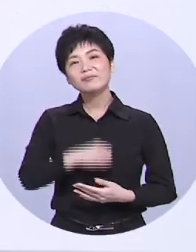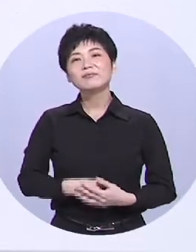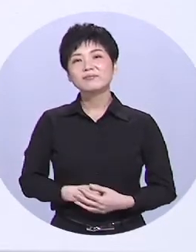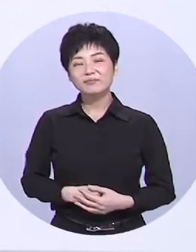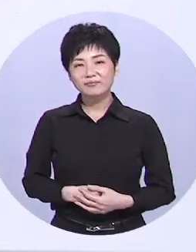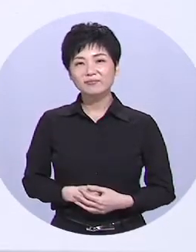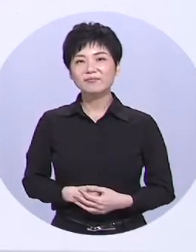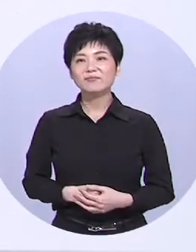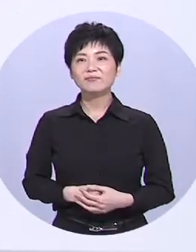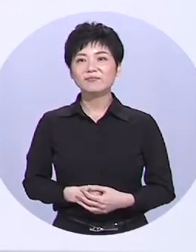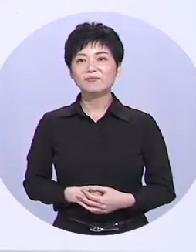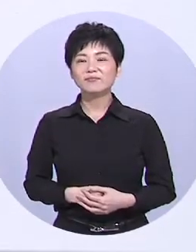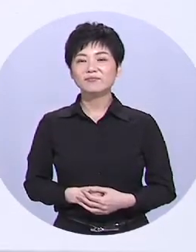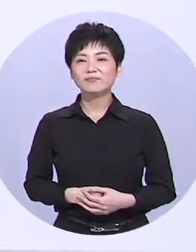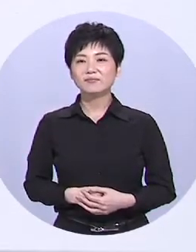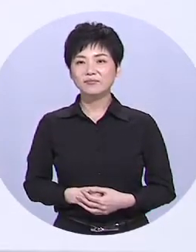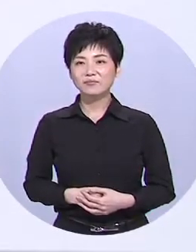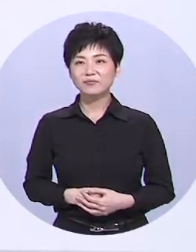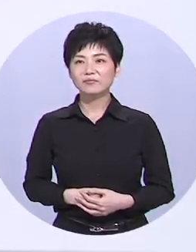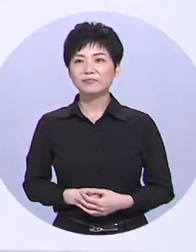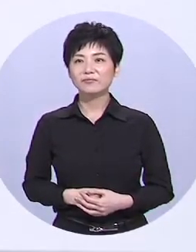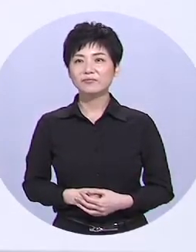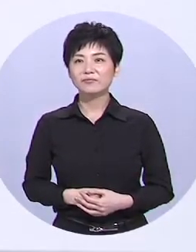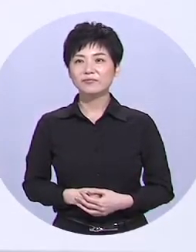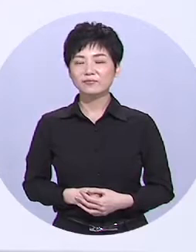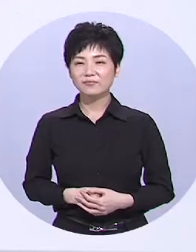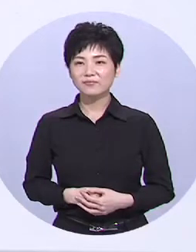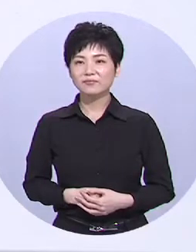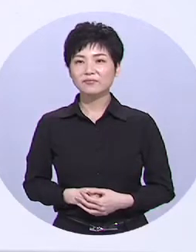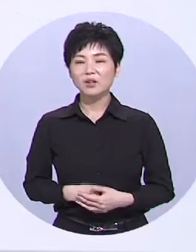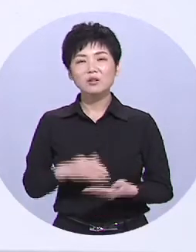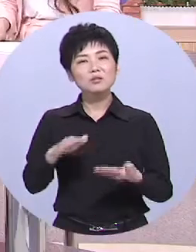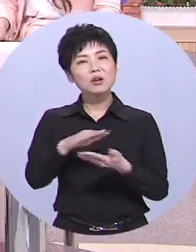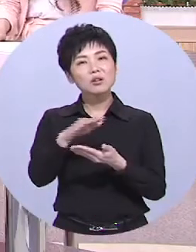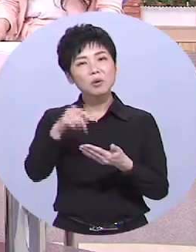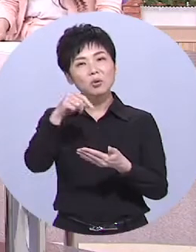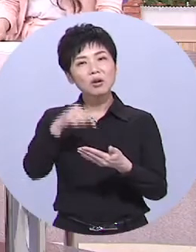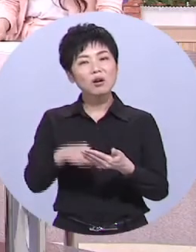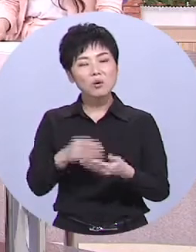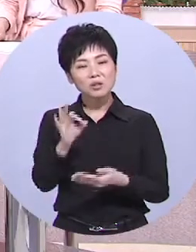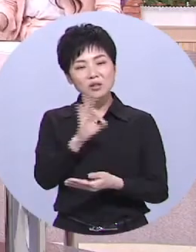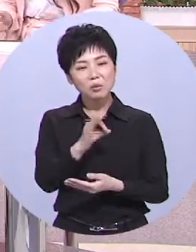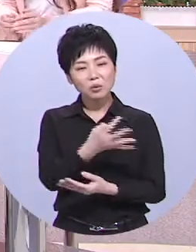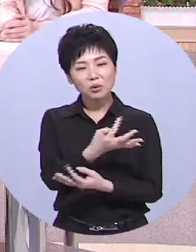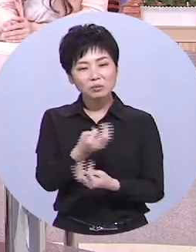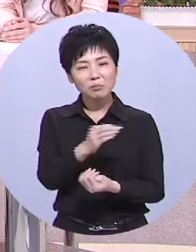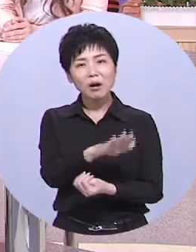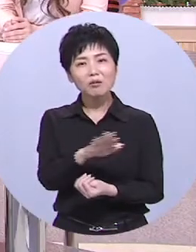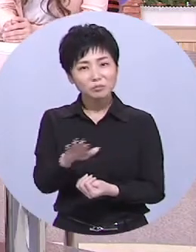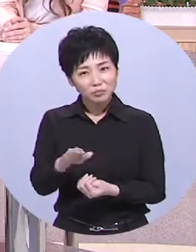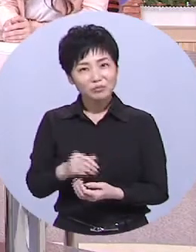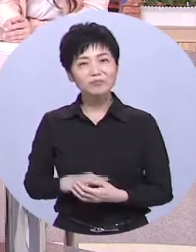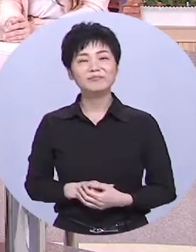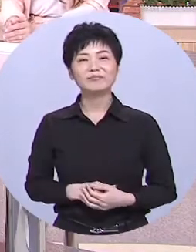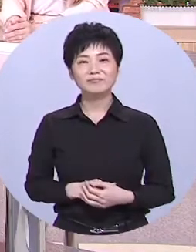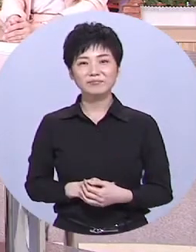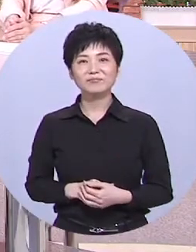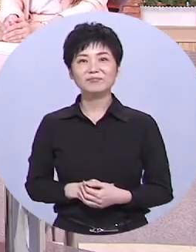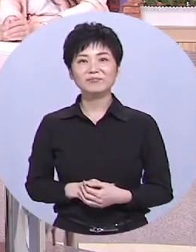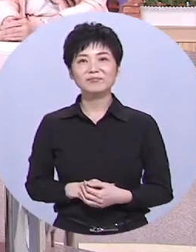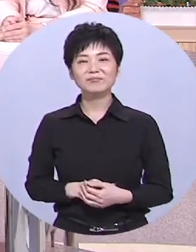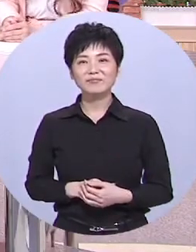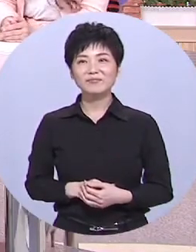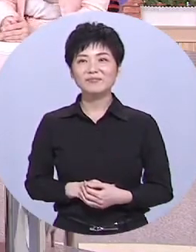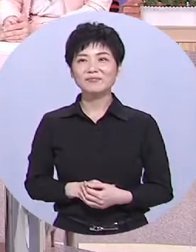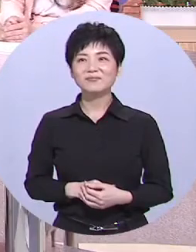ってもいいんじゃないかっていうぐらいの印鑑でございました。 なんか埼玉には贈り物にぴったりの一品たくさんあるんだね。 そうですね、 はい、選ぶに困